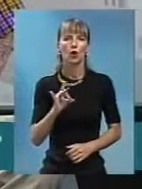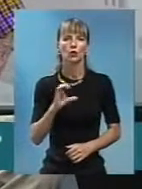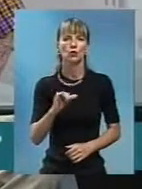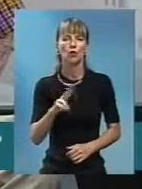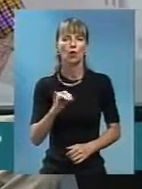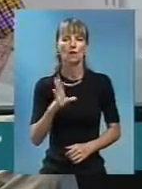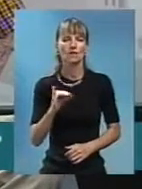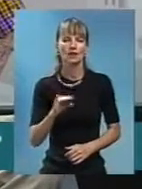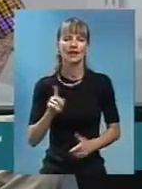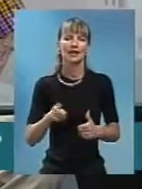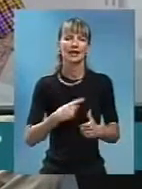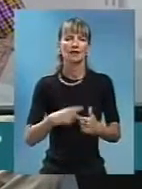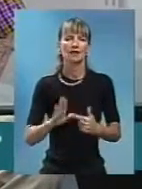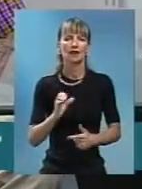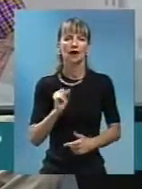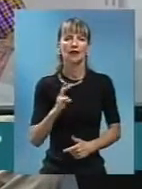в